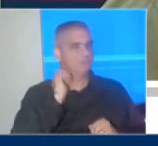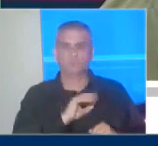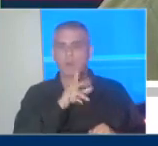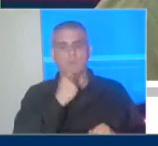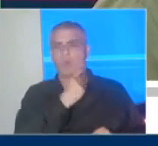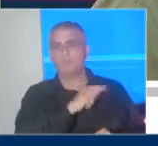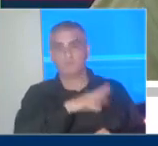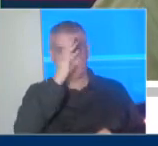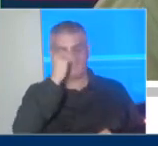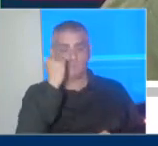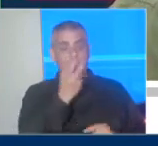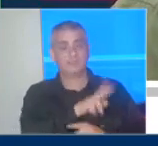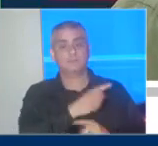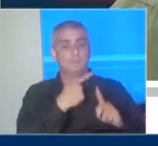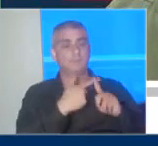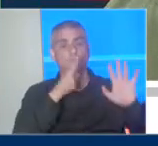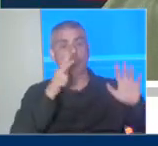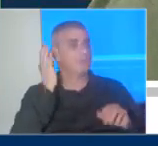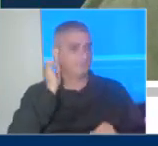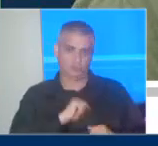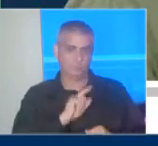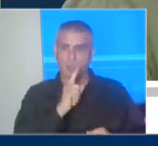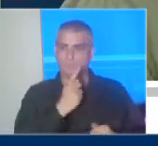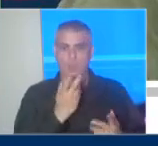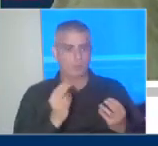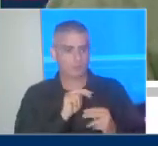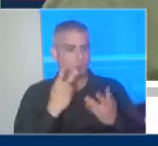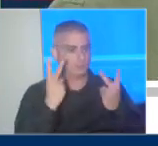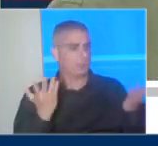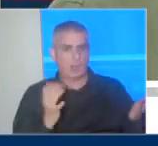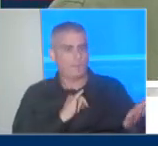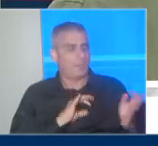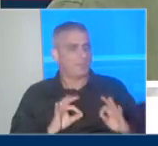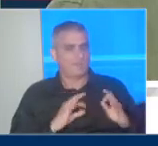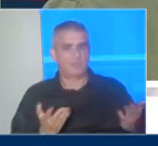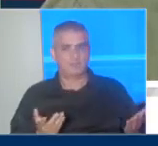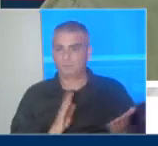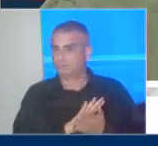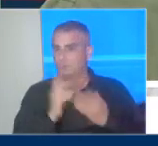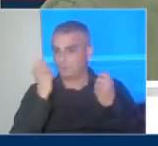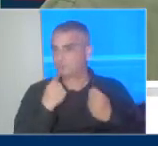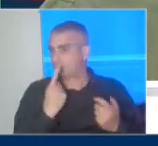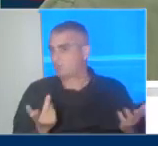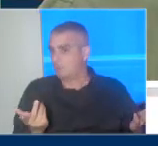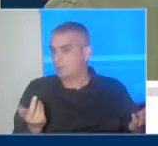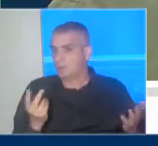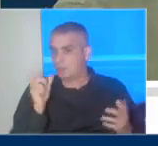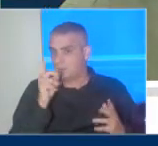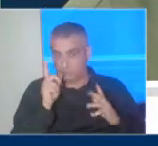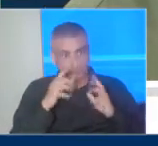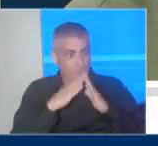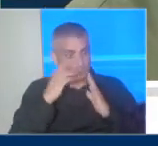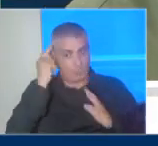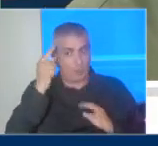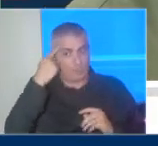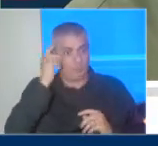למה לא מדברים על זה שגברים נרצחים פי 8 מנשים? למה זה לא אישו? למה זה לא מעניין אף אחד? זה פשוט מדהים שאתה אומר את זה. אנשים עוד בבית יכולים